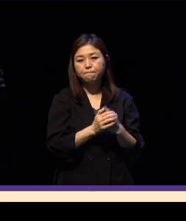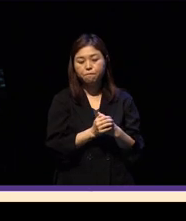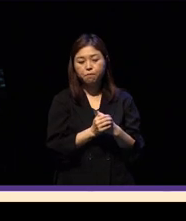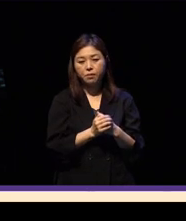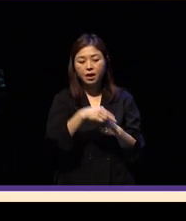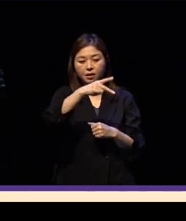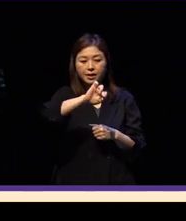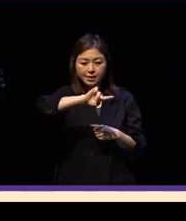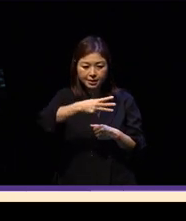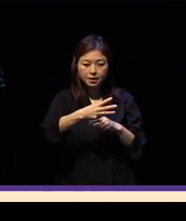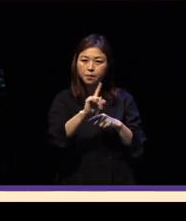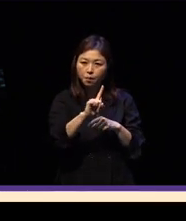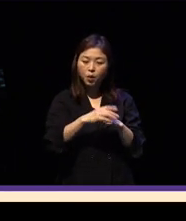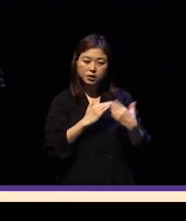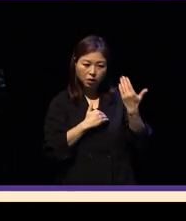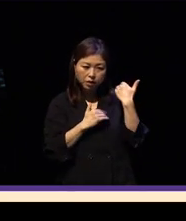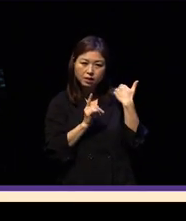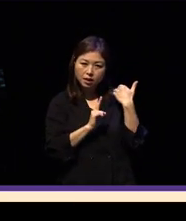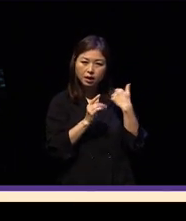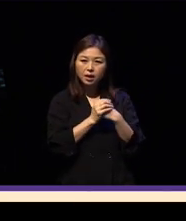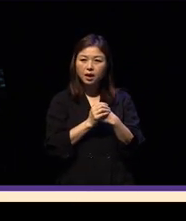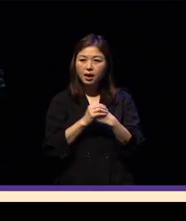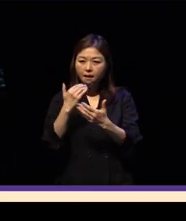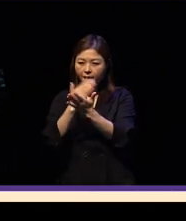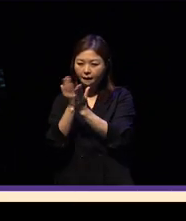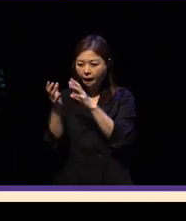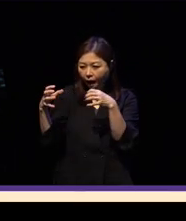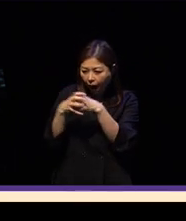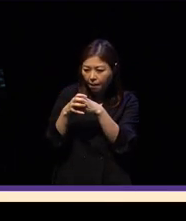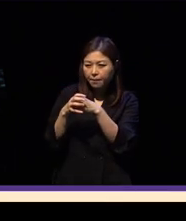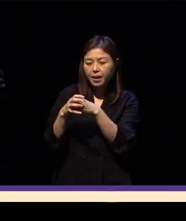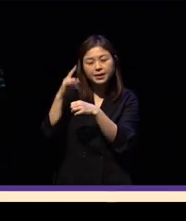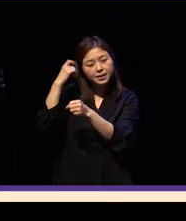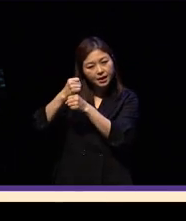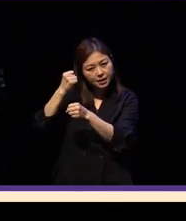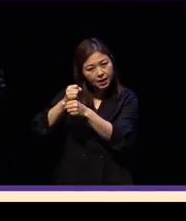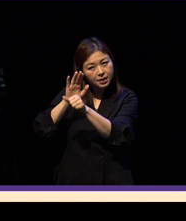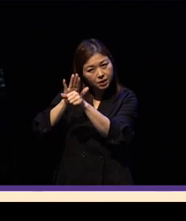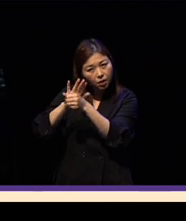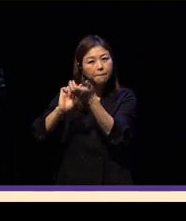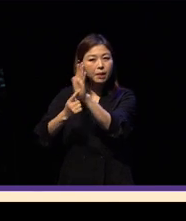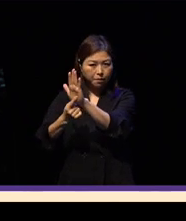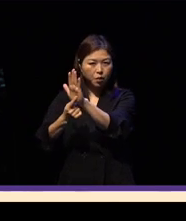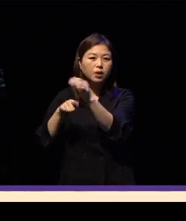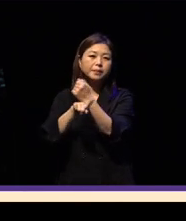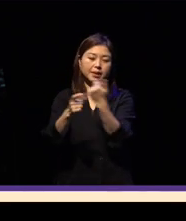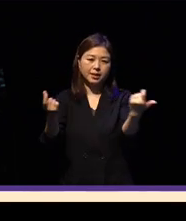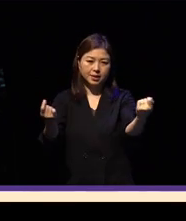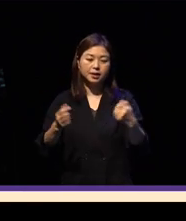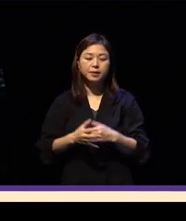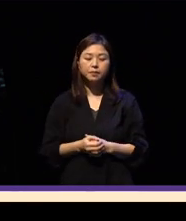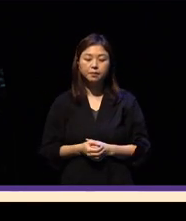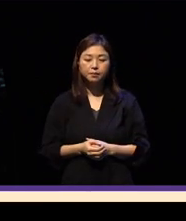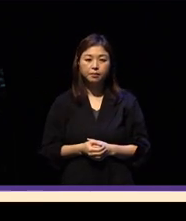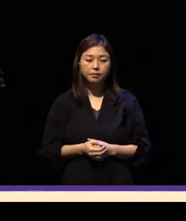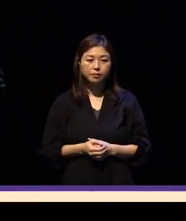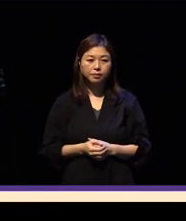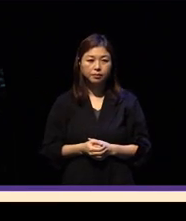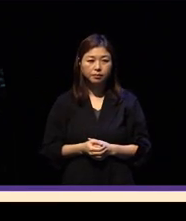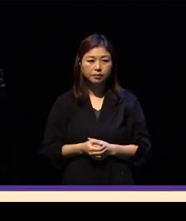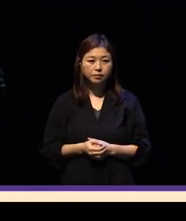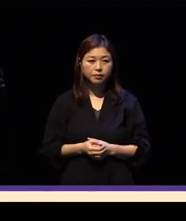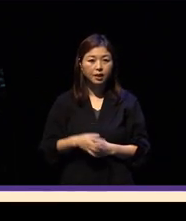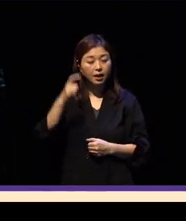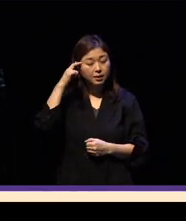사실은 이제 기존에 있는 다원예술 창작 발표지원 사업이라고 보시면 될 것 같습니다 그리고 창작